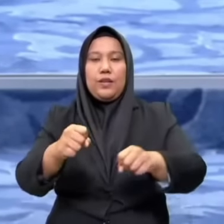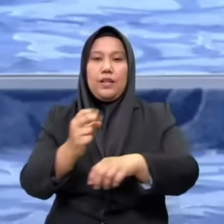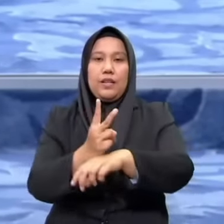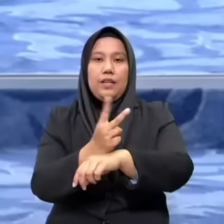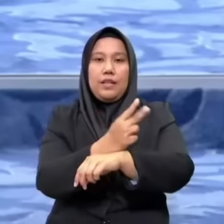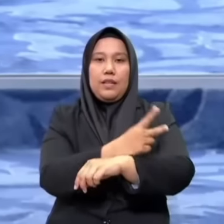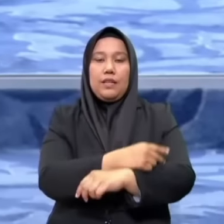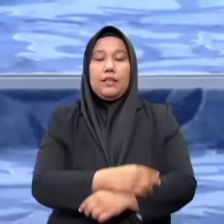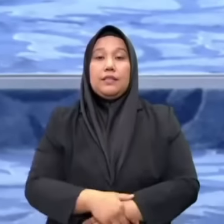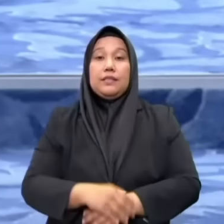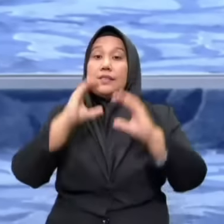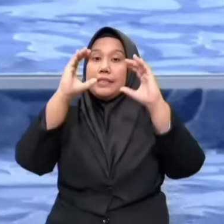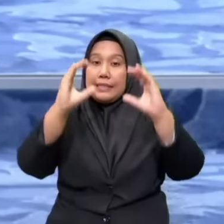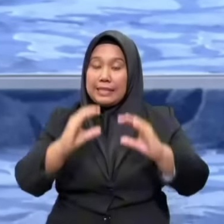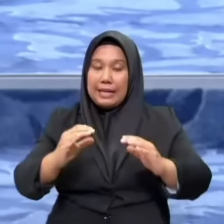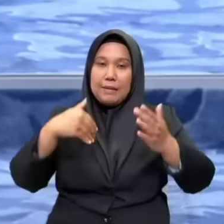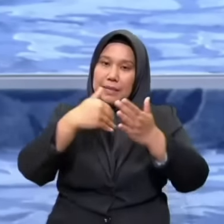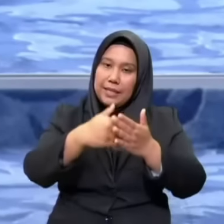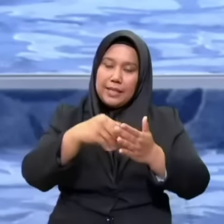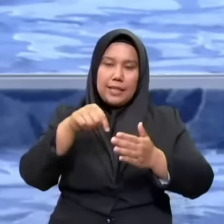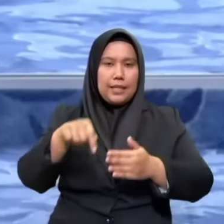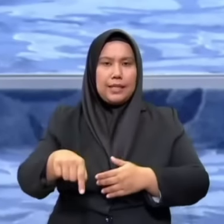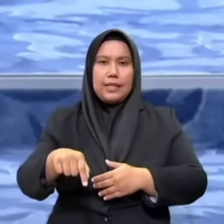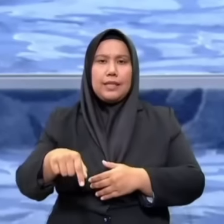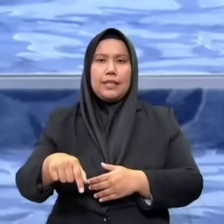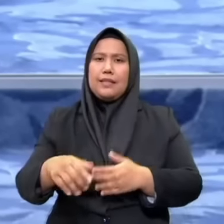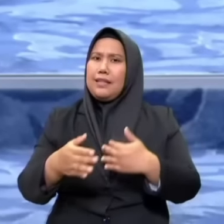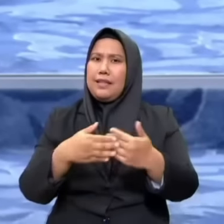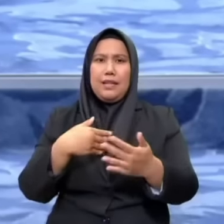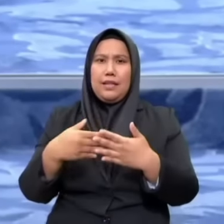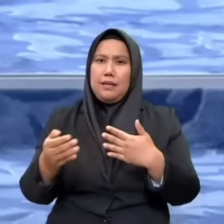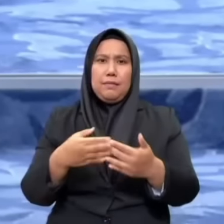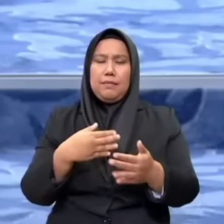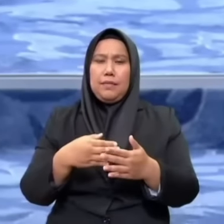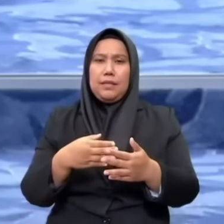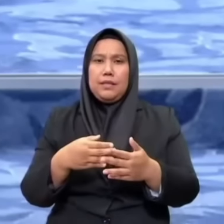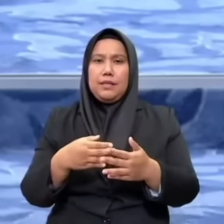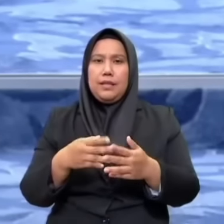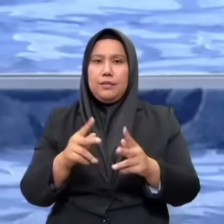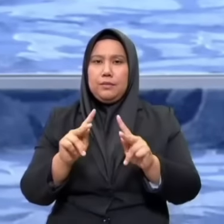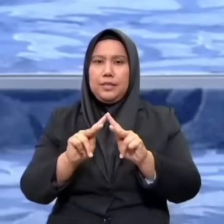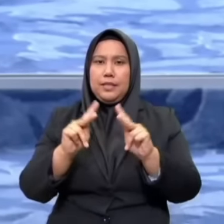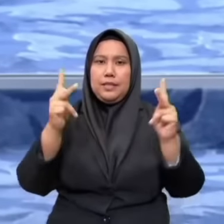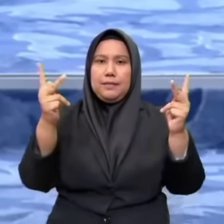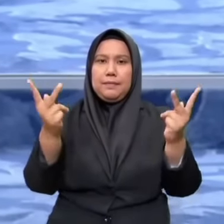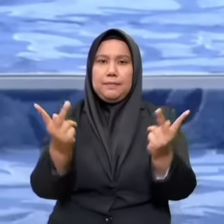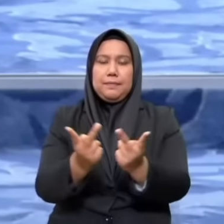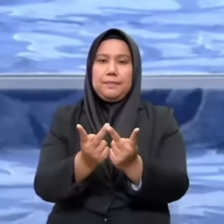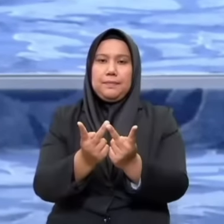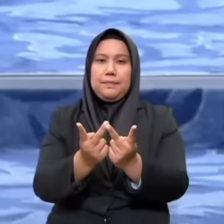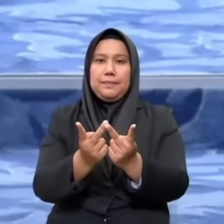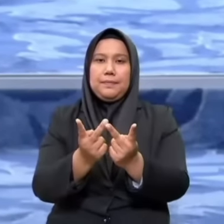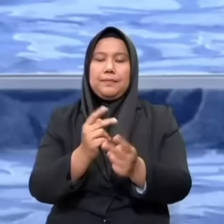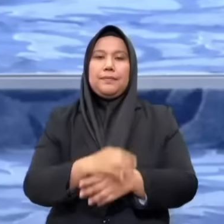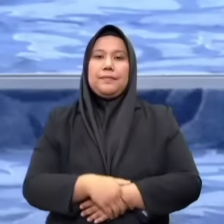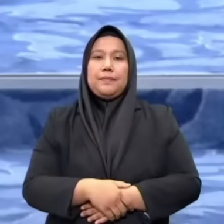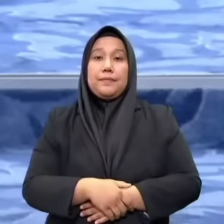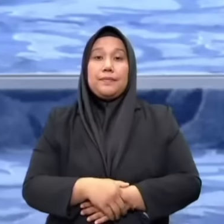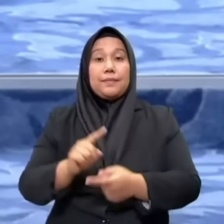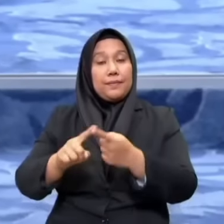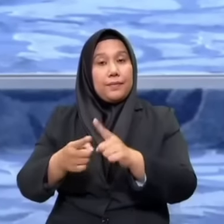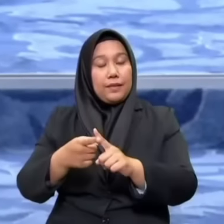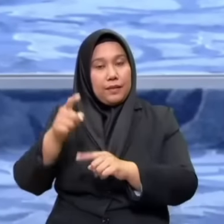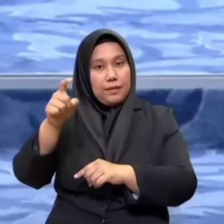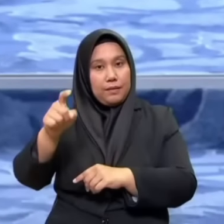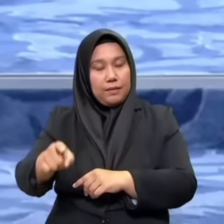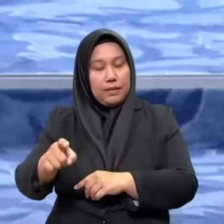Pendekatan ini tidak kira kau. Saya nak jelaskan. Jadi saya minta kawan-kawan terima kenyataan.